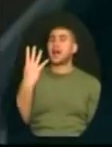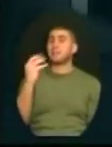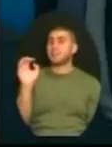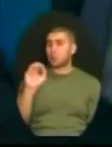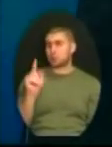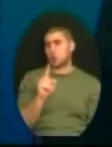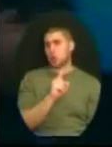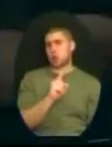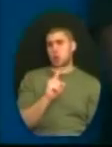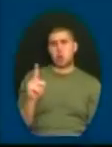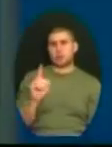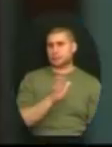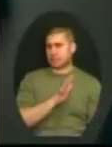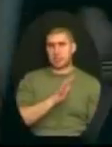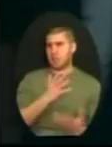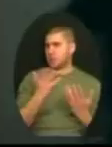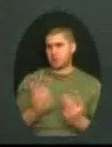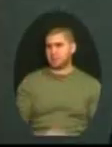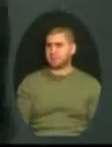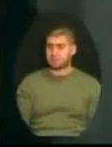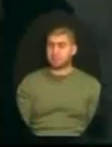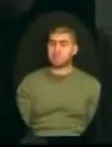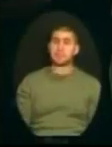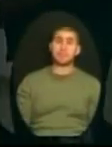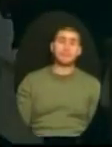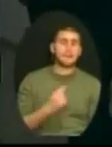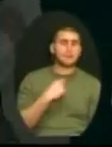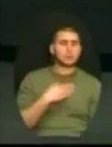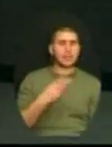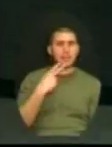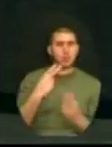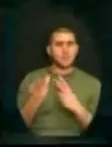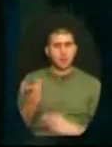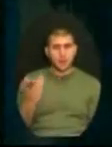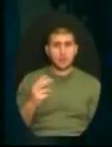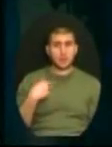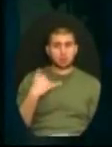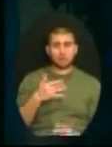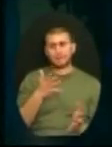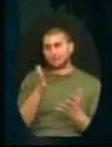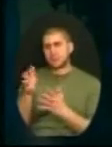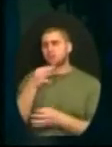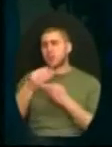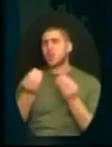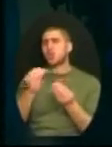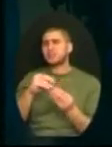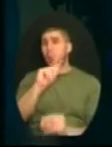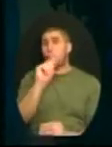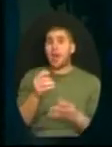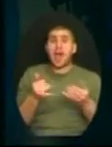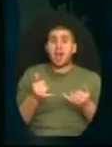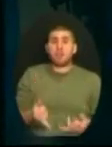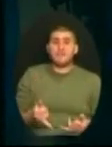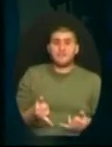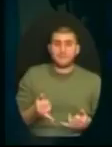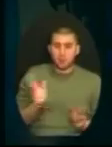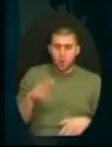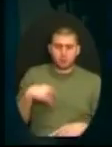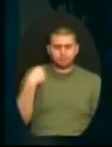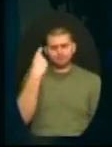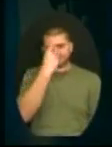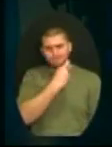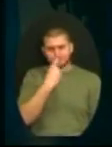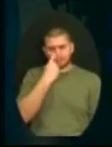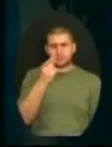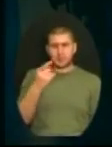42%, לא נשקפת סכנה 40%, אני רוצה שתגיב על הדברים האלה, ואני לוקח אותך לעוד שאלה. אולי עכשיו, לעוד תהייה,